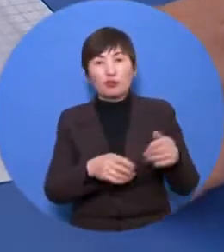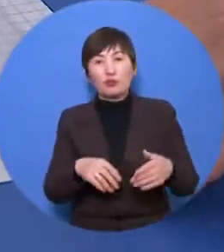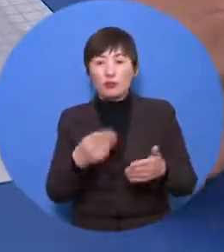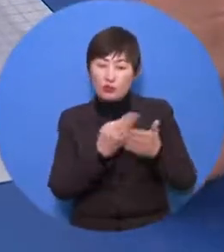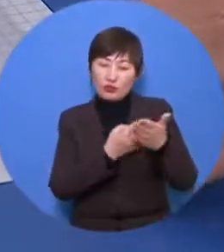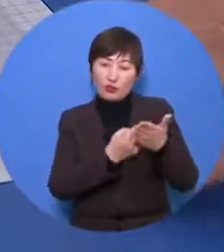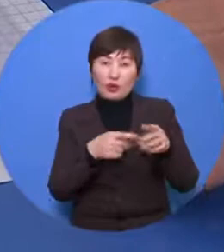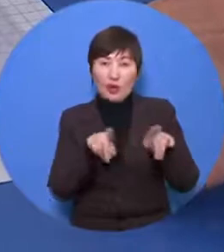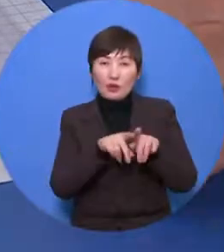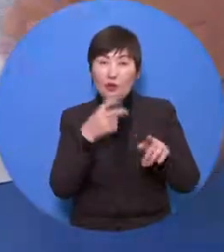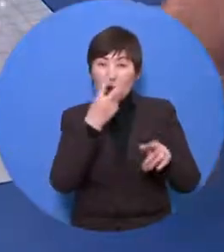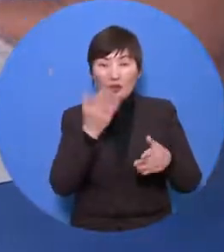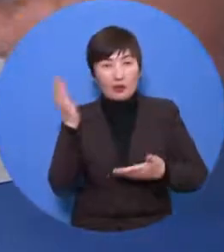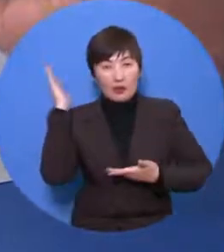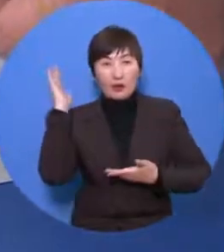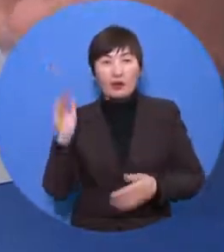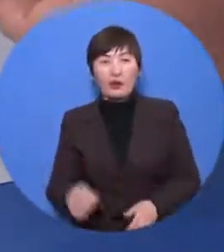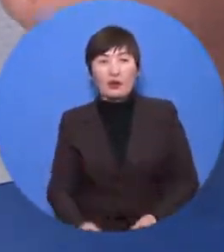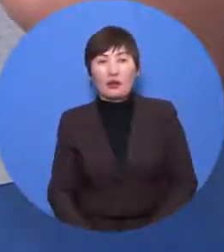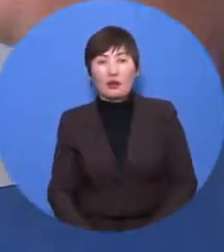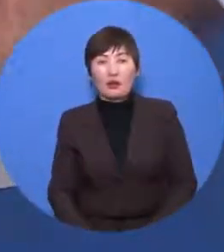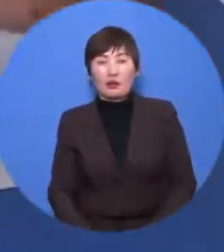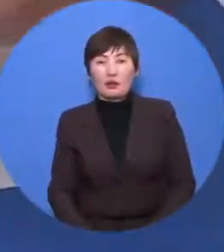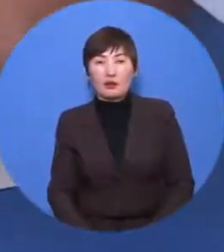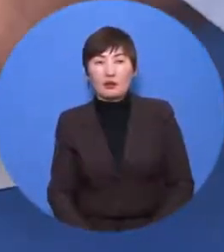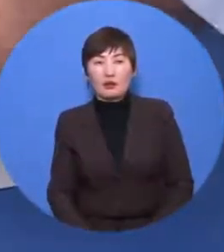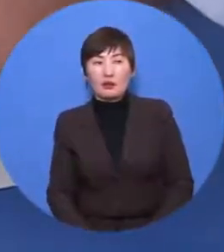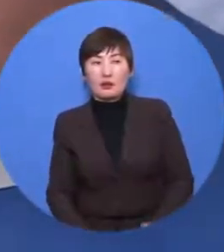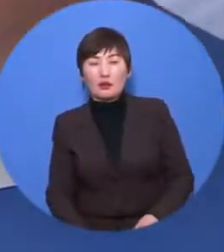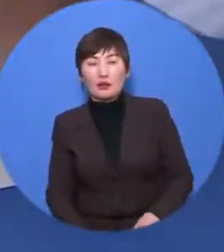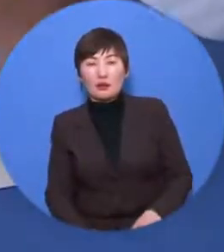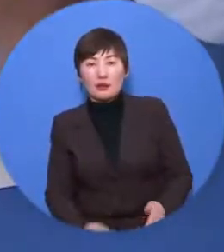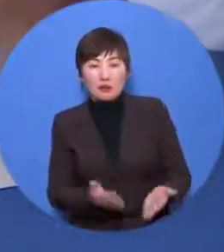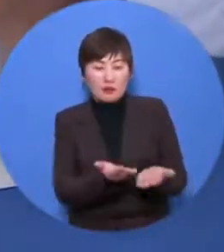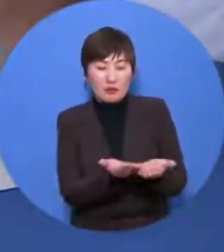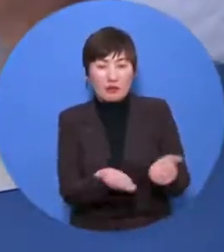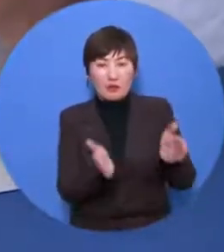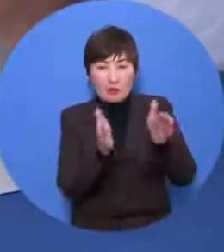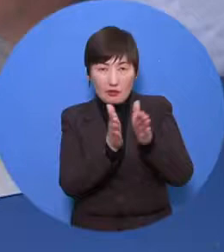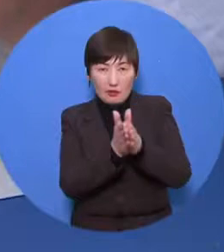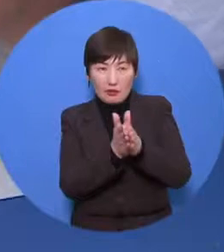За бүгдээрээ гялгар хавцаа толийг нь өөдөөс нь нуглая.